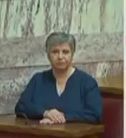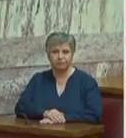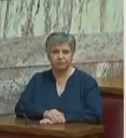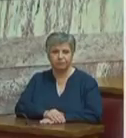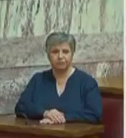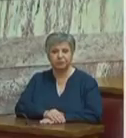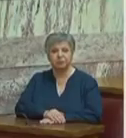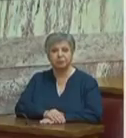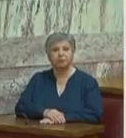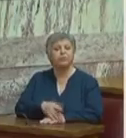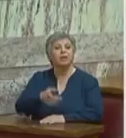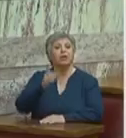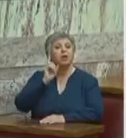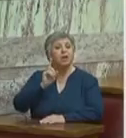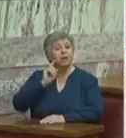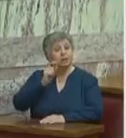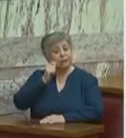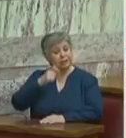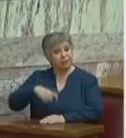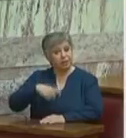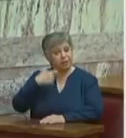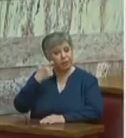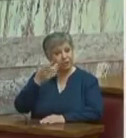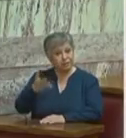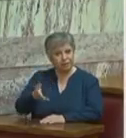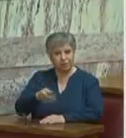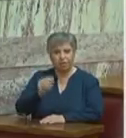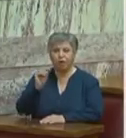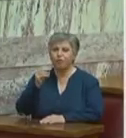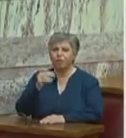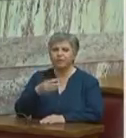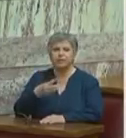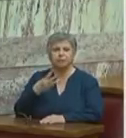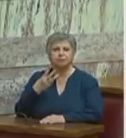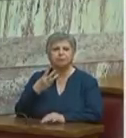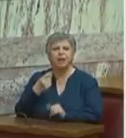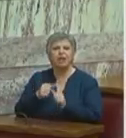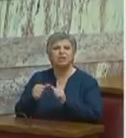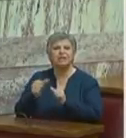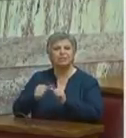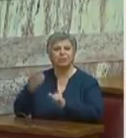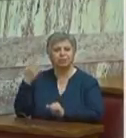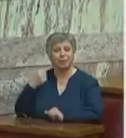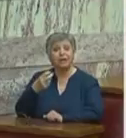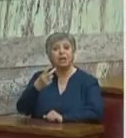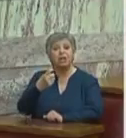Κυρίες και κύριοι βουλευτές, πριν από 3 μήνες, στις 21